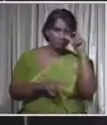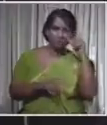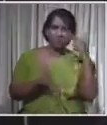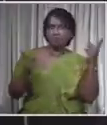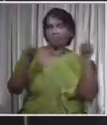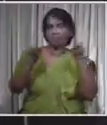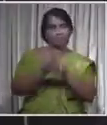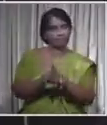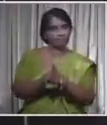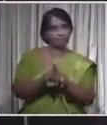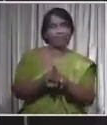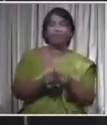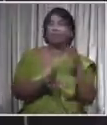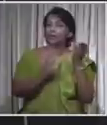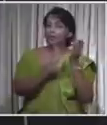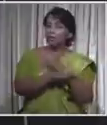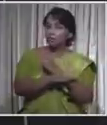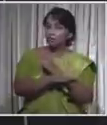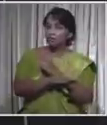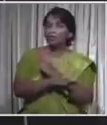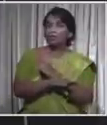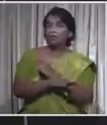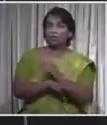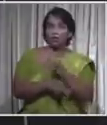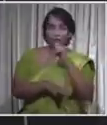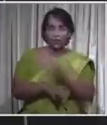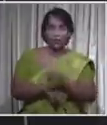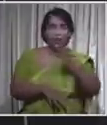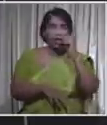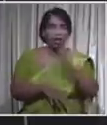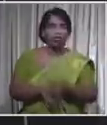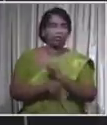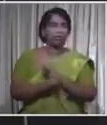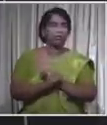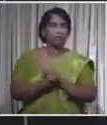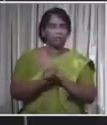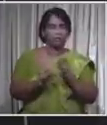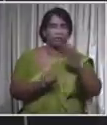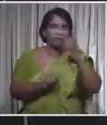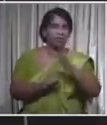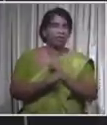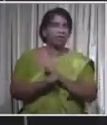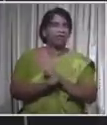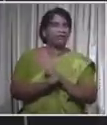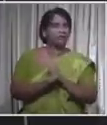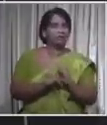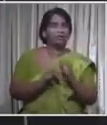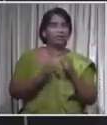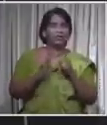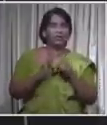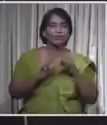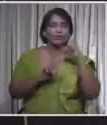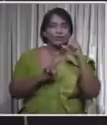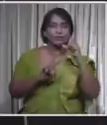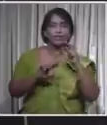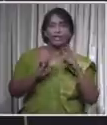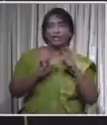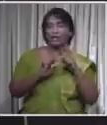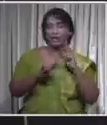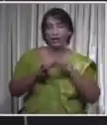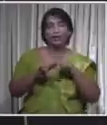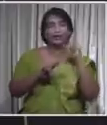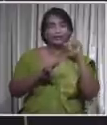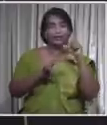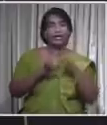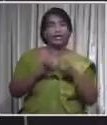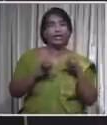කරා ඒ කාලේ සම්මත නොවුණු සම්මත නොවුණු FCID එකක් දැම්මා